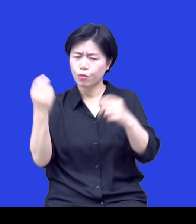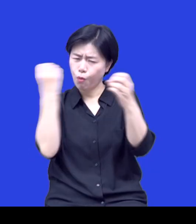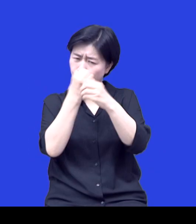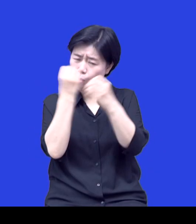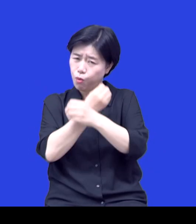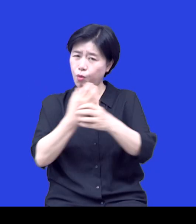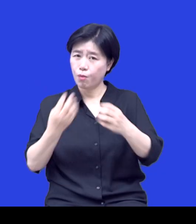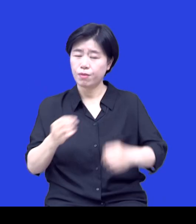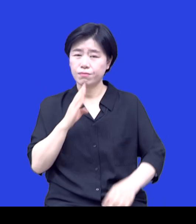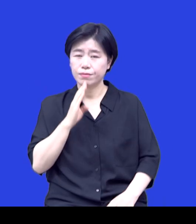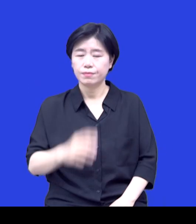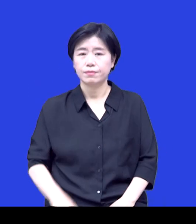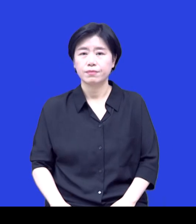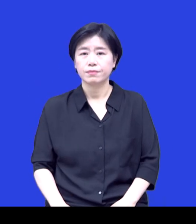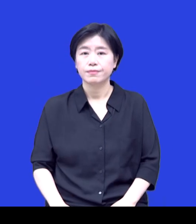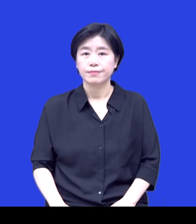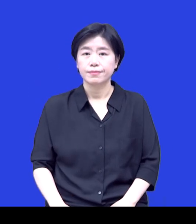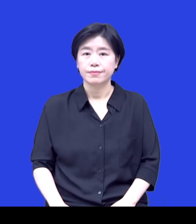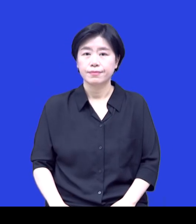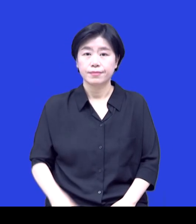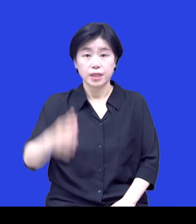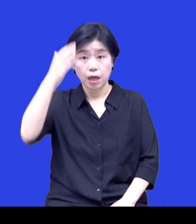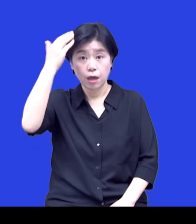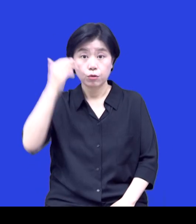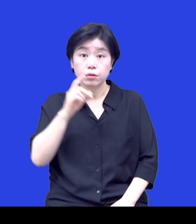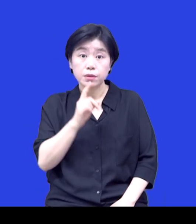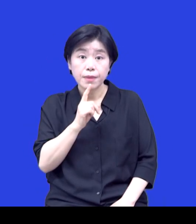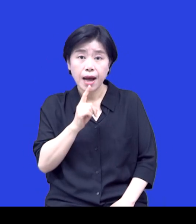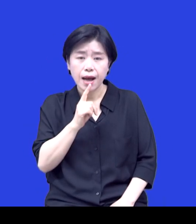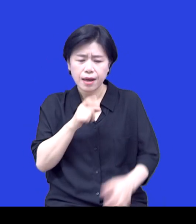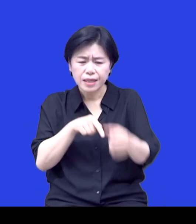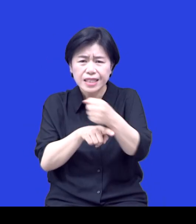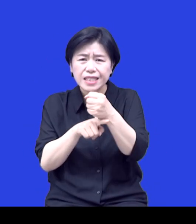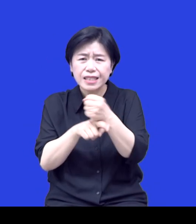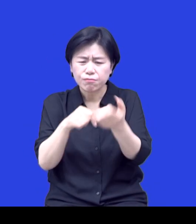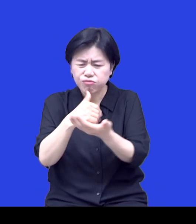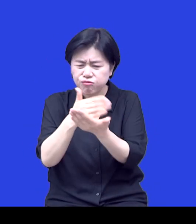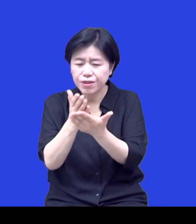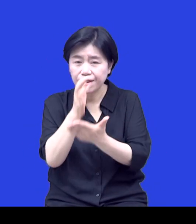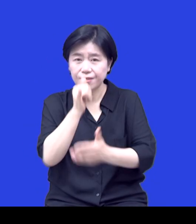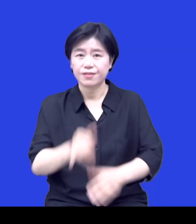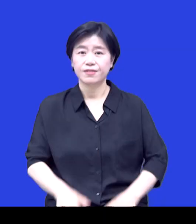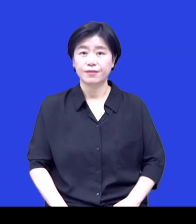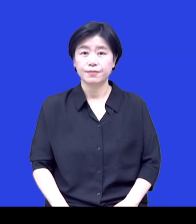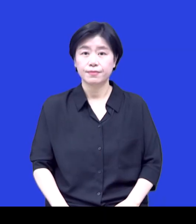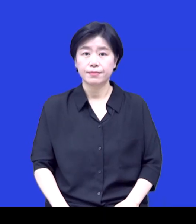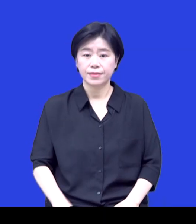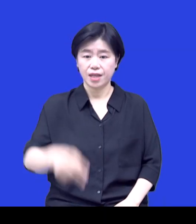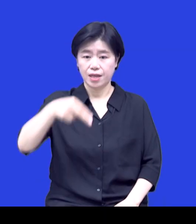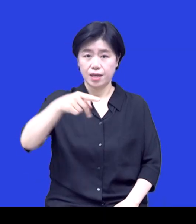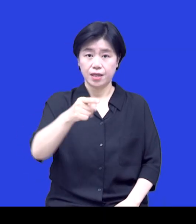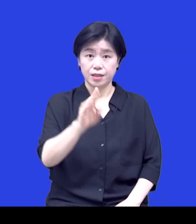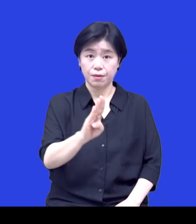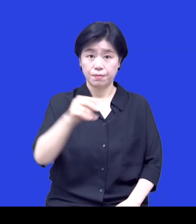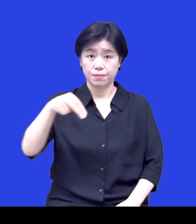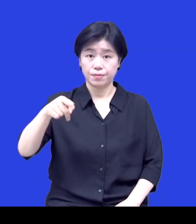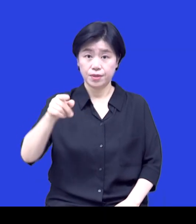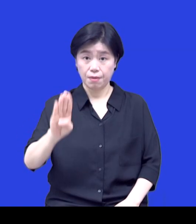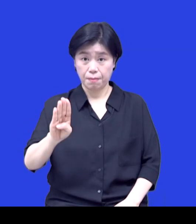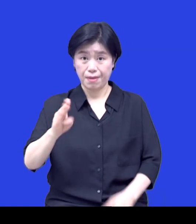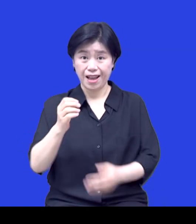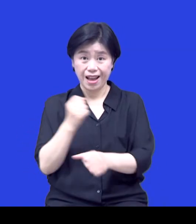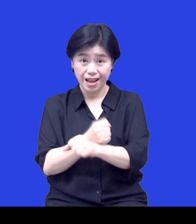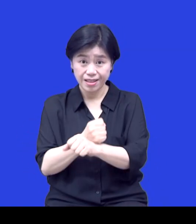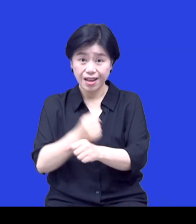처음에 아니, 저는 한국 뭐 문화에서. 미국에 오래 살지 않아서 그런데 한국말이 가진 뉘앙스들이 있잖아요. 그러니까 그럼요. 예를 들어서 우리 섭섭하다는 말이 영어로 단어에